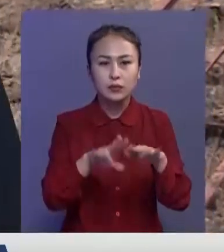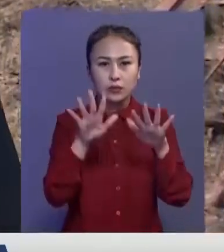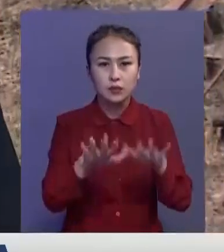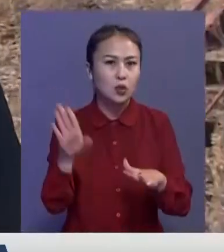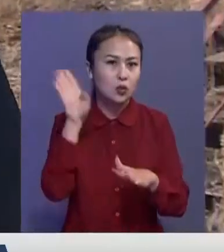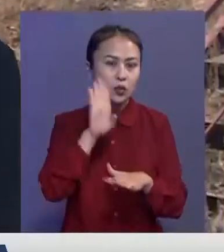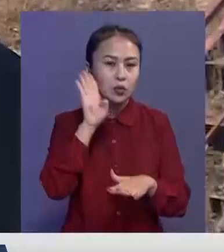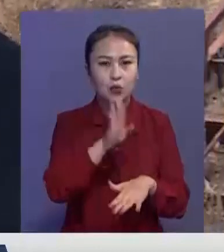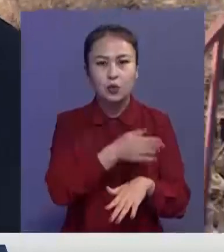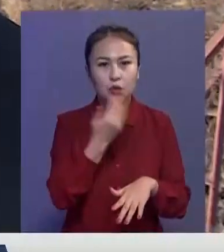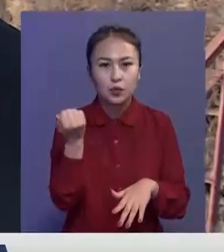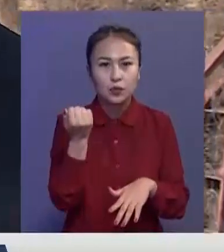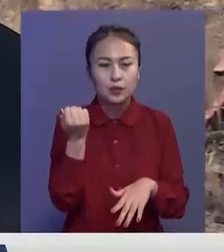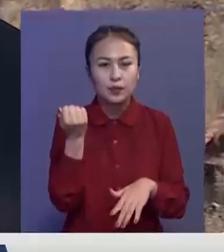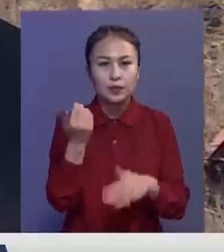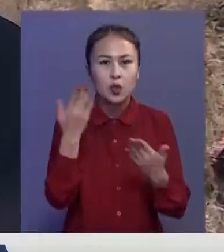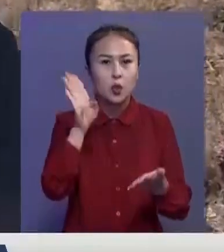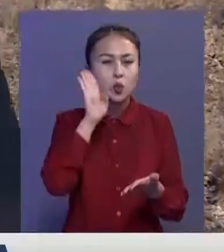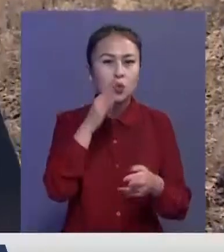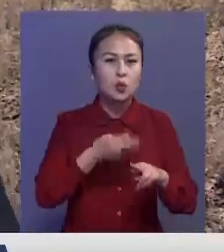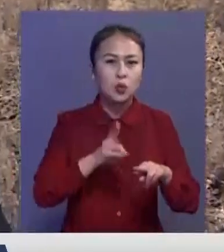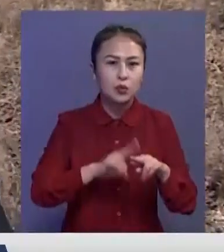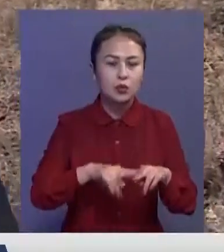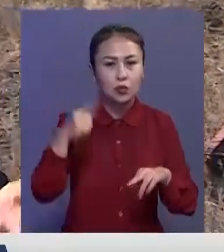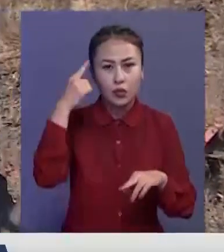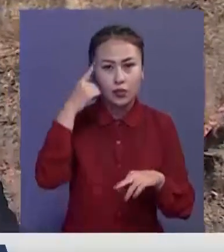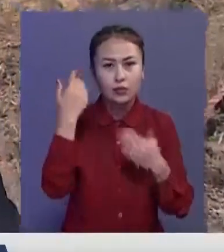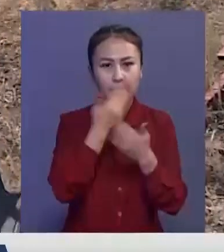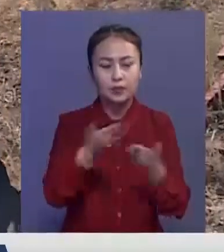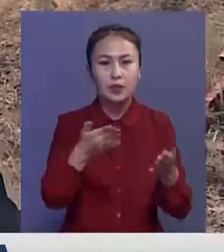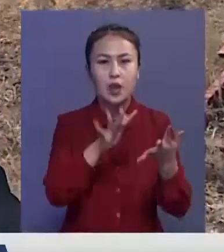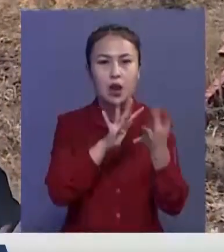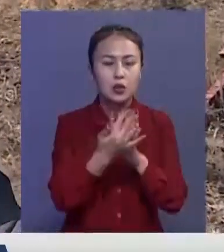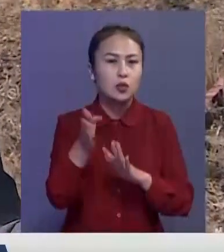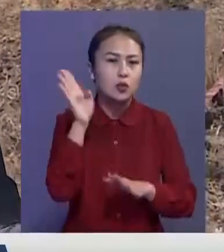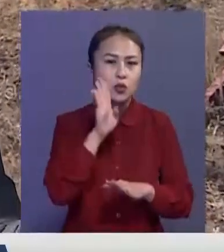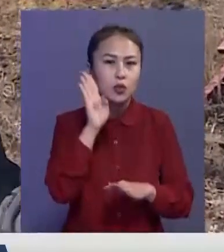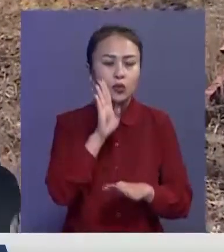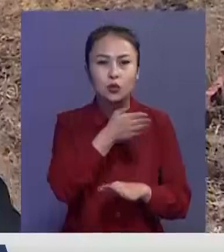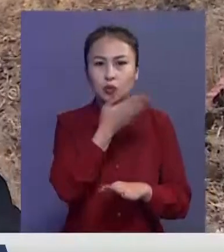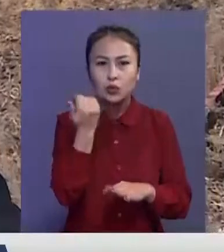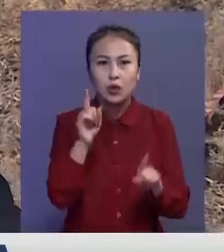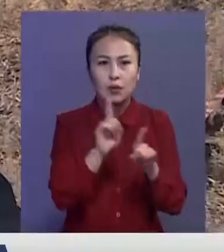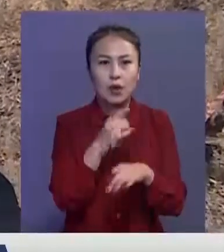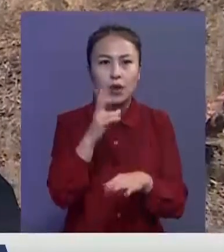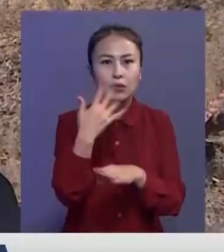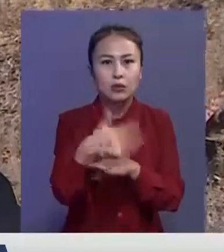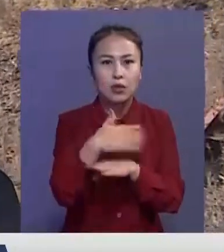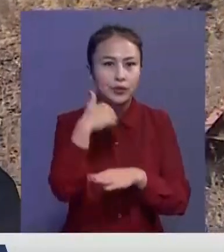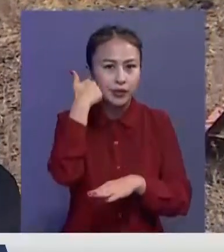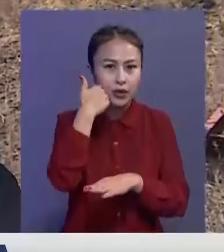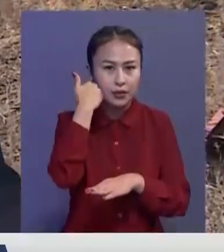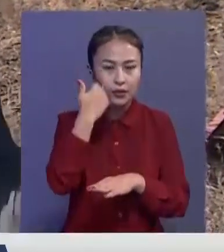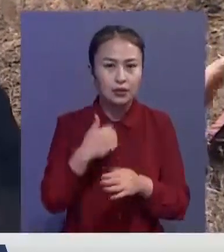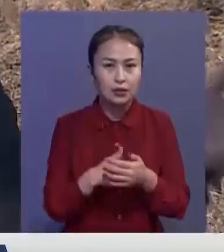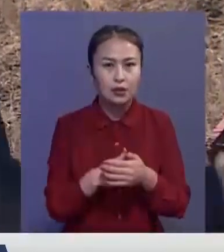су жоқ. Енді су жоқ дегеніңіз ойлаңыз, мына ауылда су жоқ деп бір шөлді алада тұрған сияқтымыз, ұят өзі айту